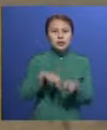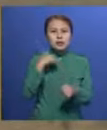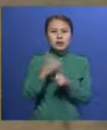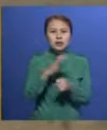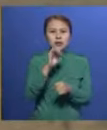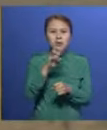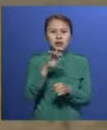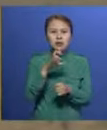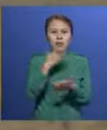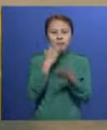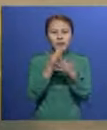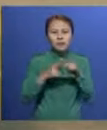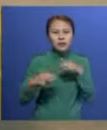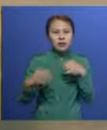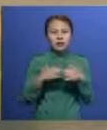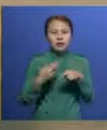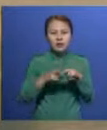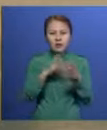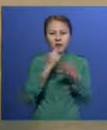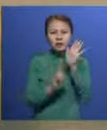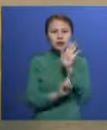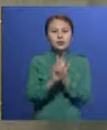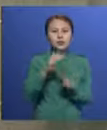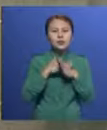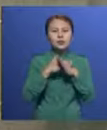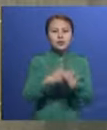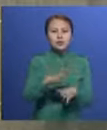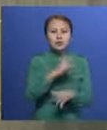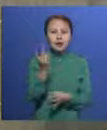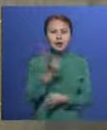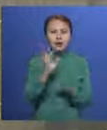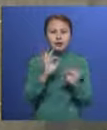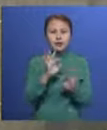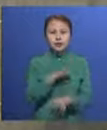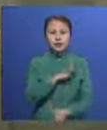Муслим жасақшылармен күресіп жатқан күрттерге шұғыл әскери көмек көрсетілу керек деп мәлімдеді.